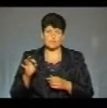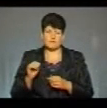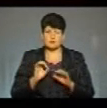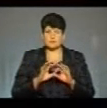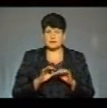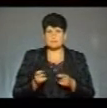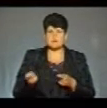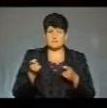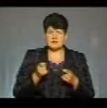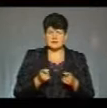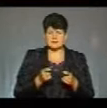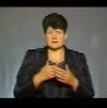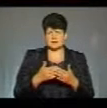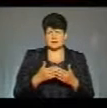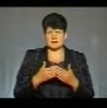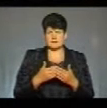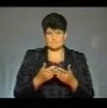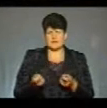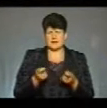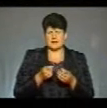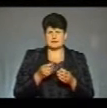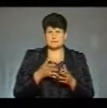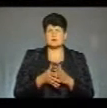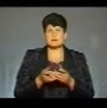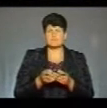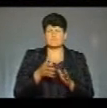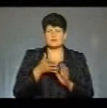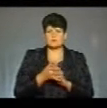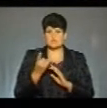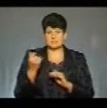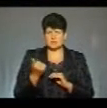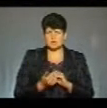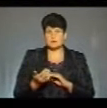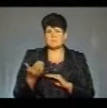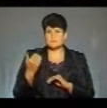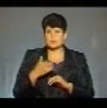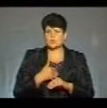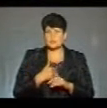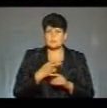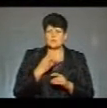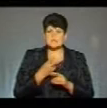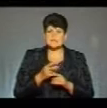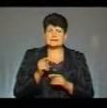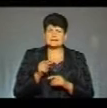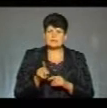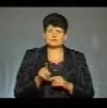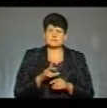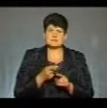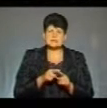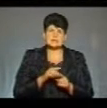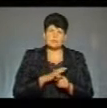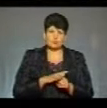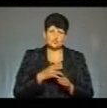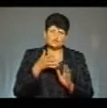перевезення експонатів витратили тиждень. Пізніше ми хотіли їх представити таким чином, щоб це було зрозуміло як